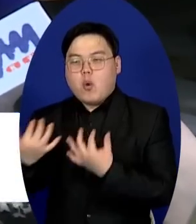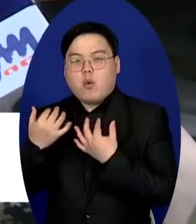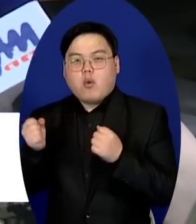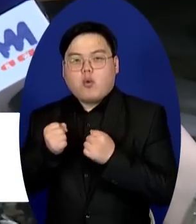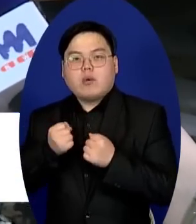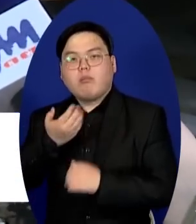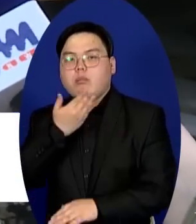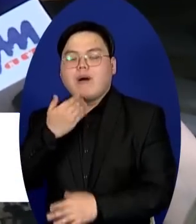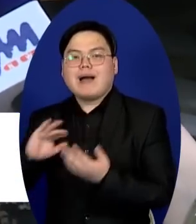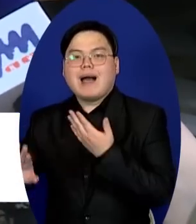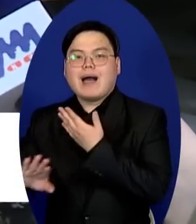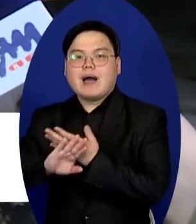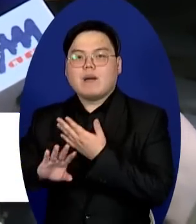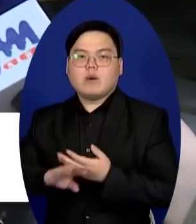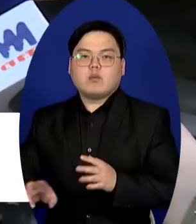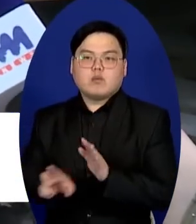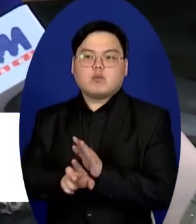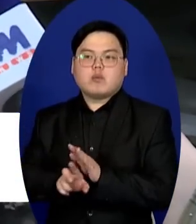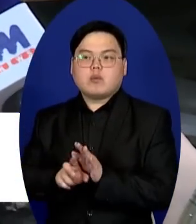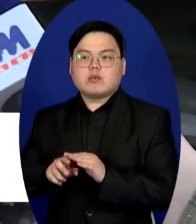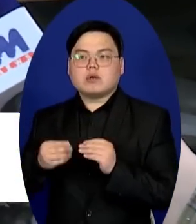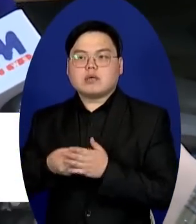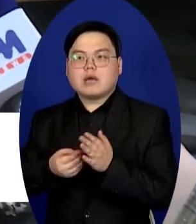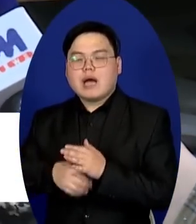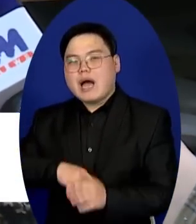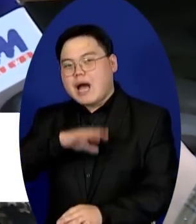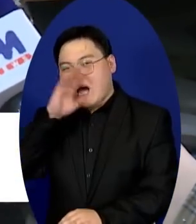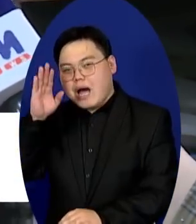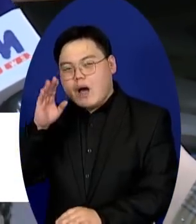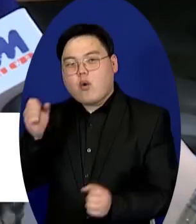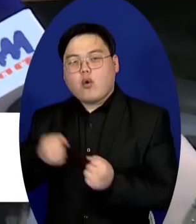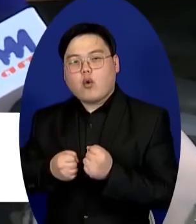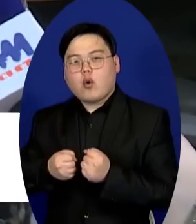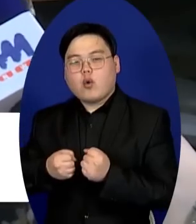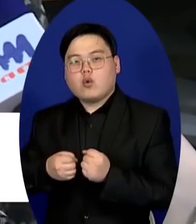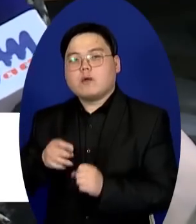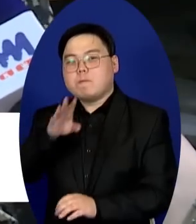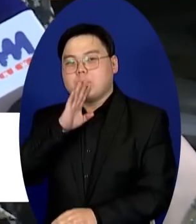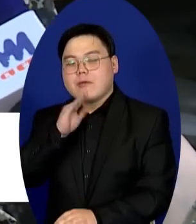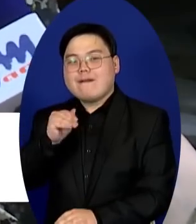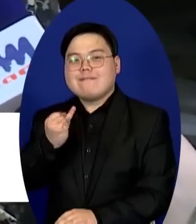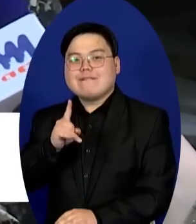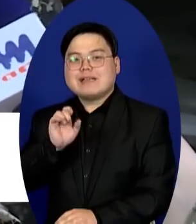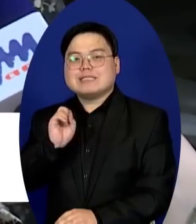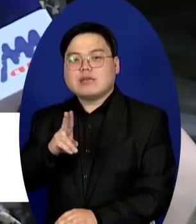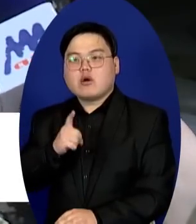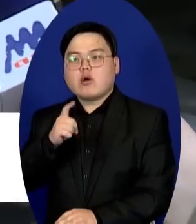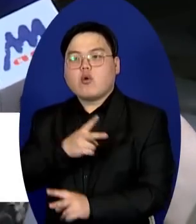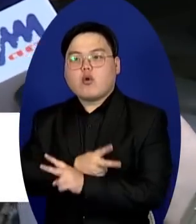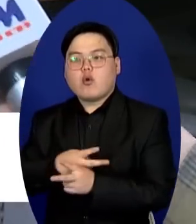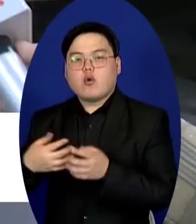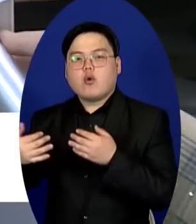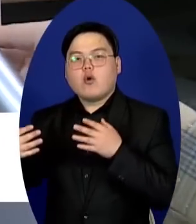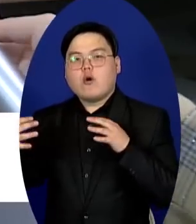ингэж атаж авахгүй. Ингээд одоо халуун хүүтэн хоёр чинь физикийн хуулиар бол ингэж хөлтөл заталцах юм байдаг шиг тийм ээ